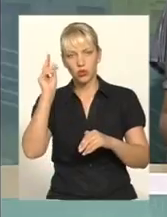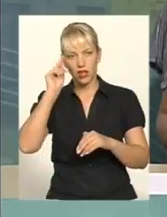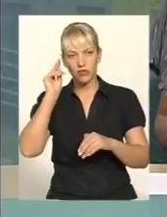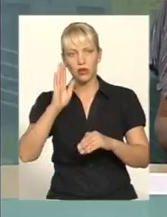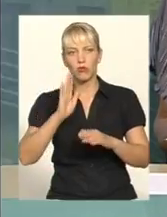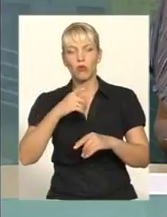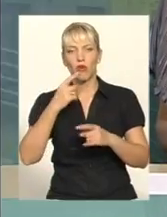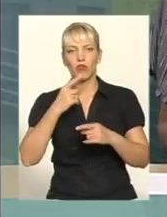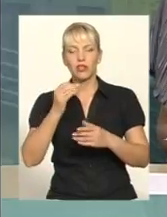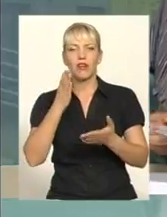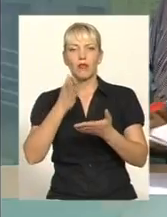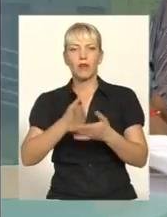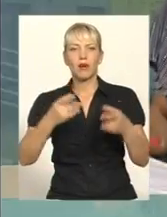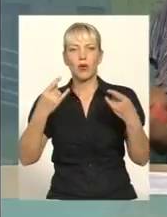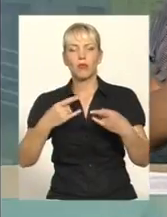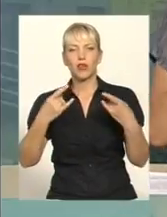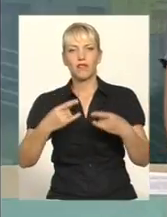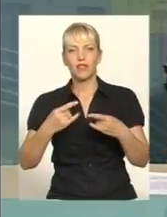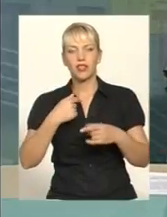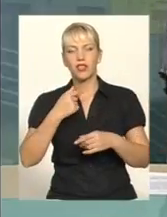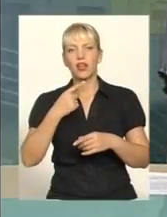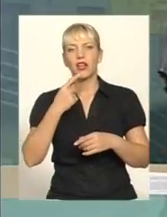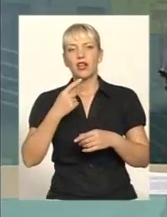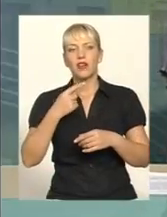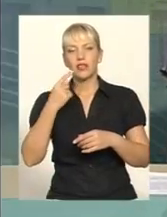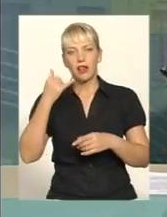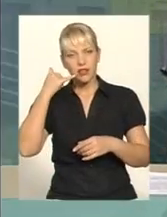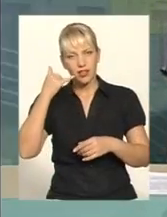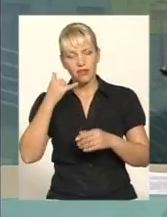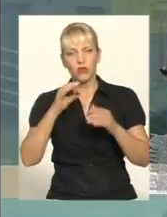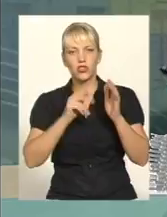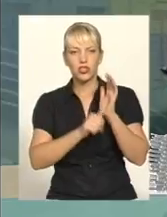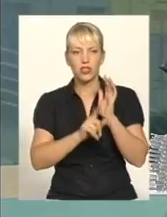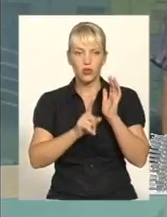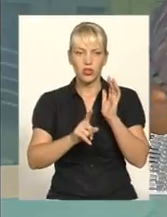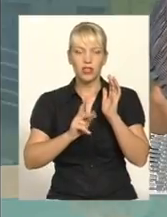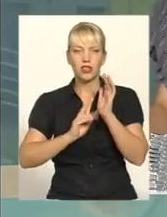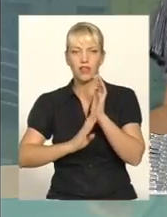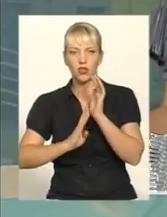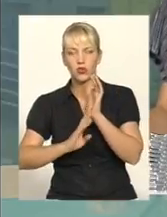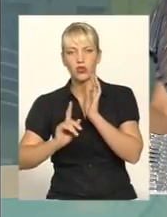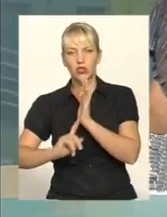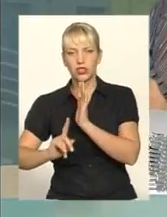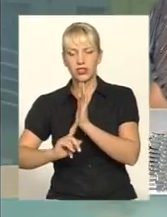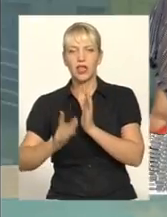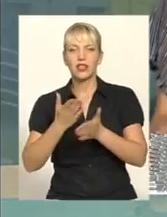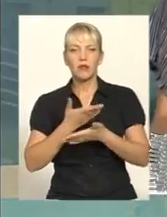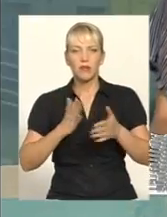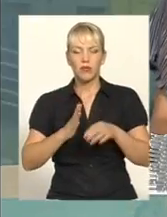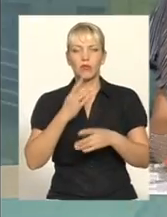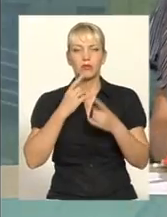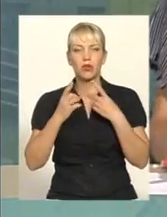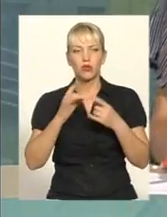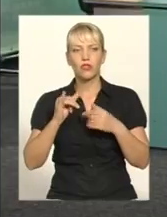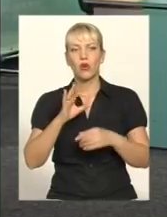у прямому ефірі. Нагадаю, телефон для зв'язку 61 90 60. А спілкуватимемося ми у студії з